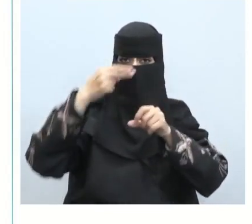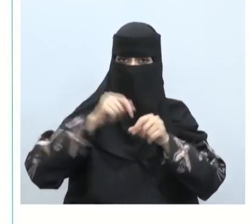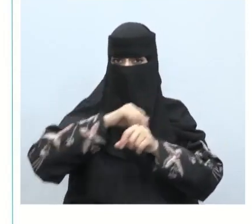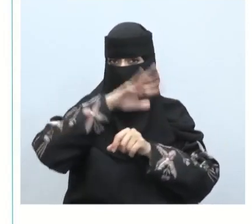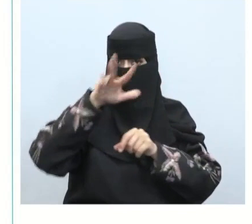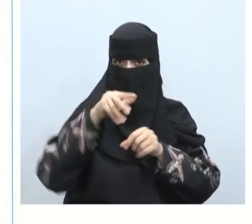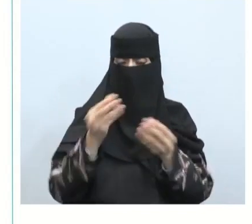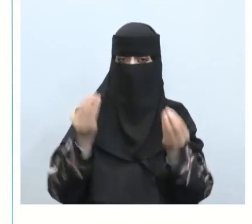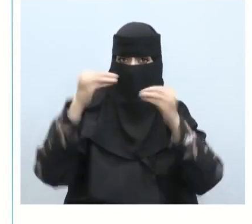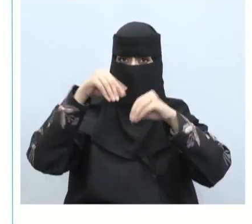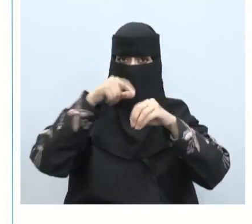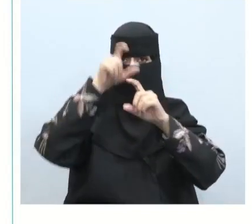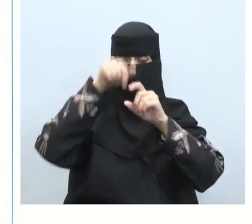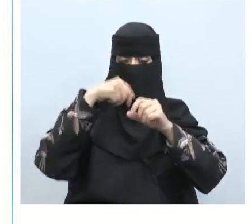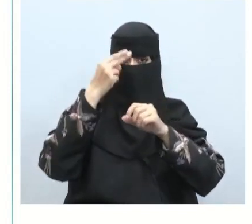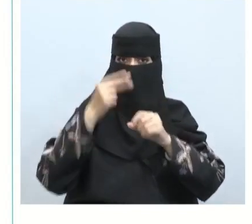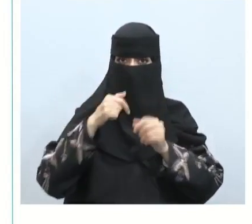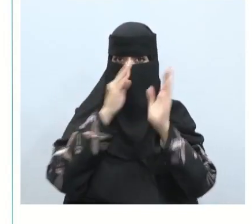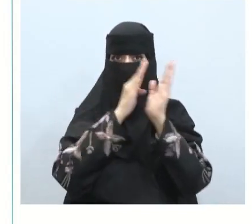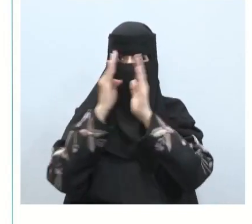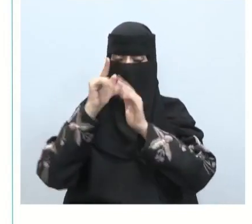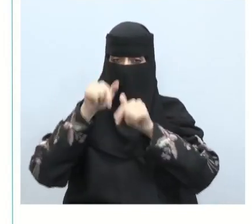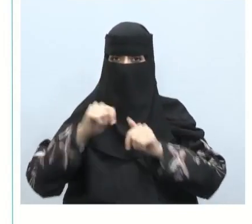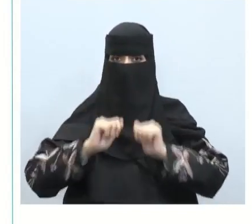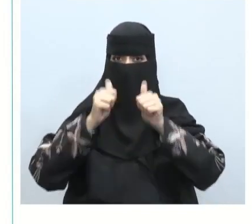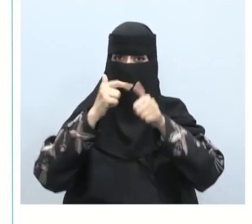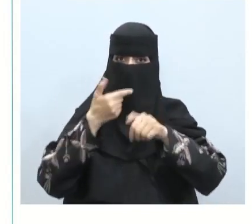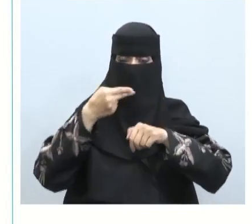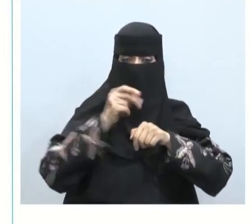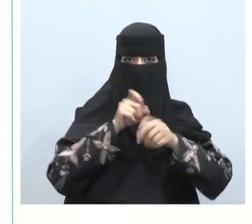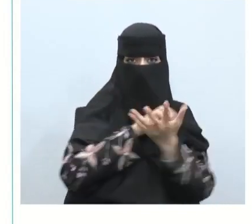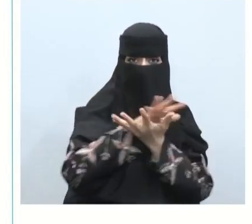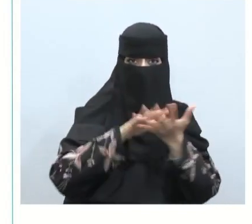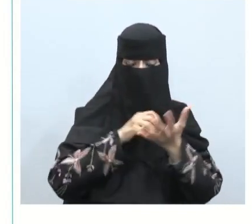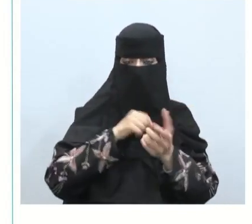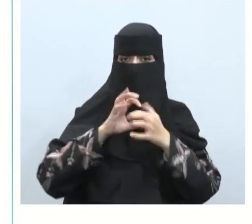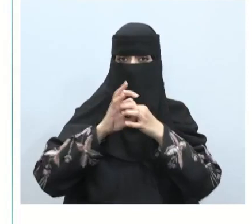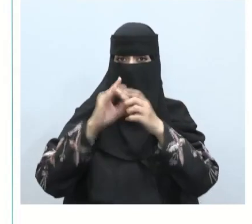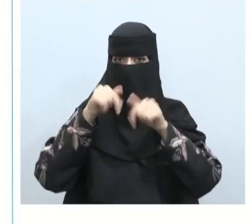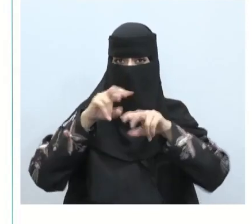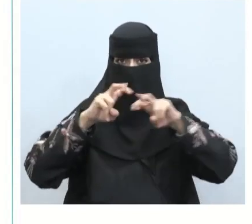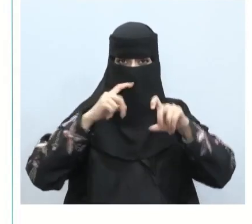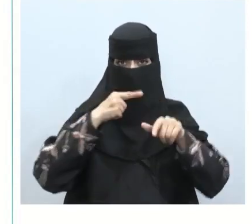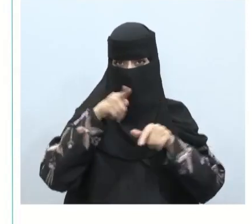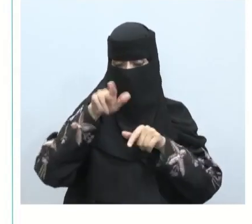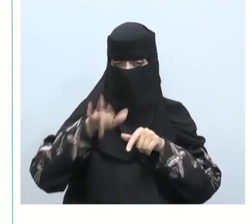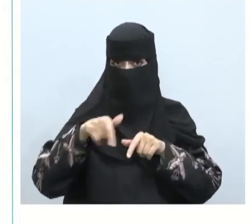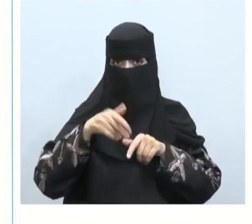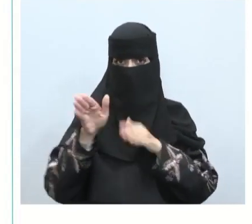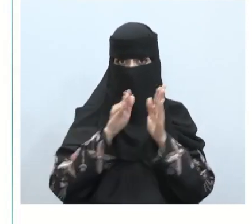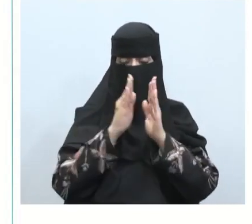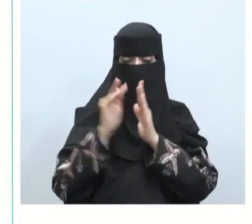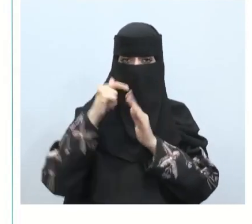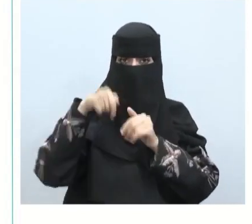وسيضيف كل محرر الملف الذي اعده عن مشكله الاتصال التي بحث فيها في